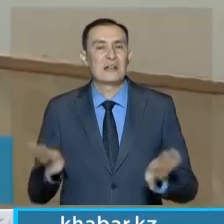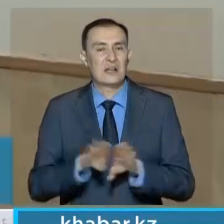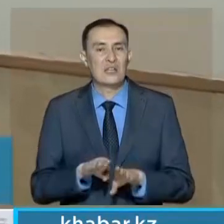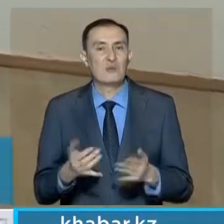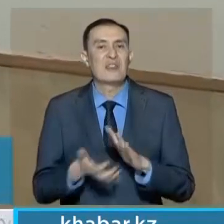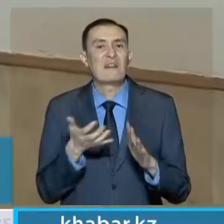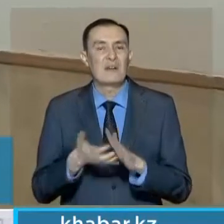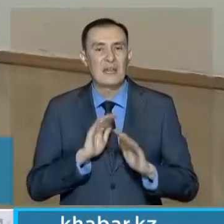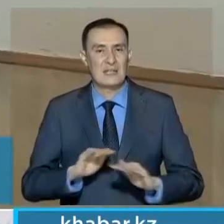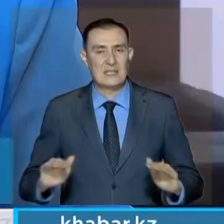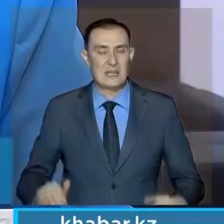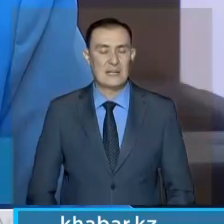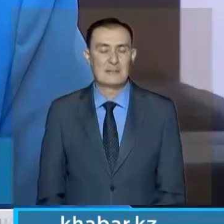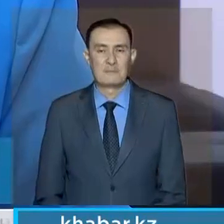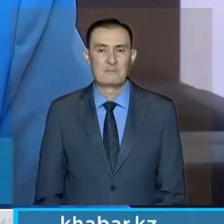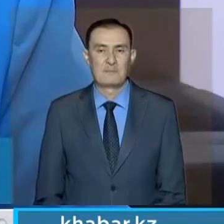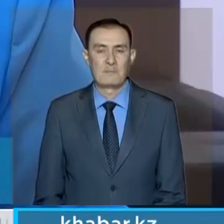учеников.